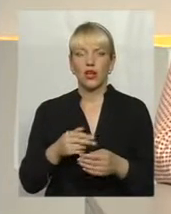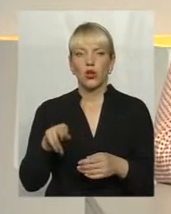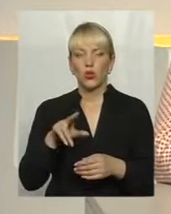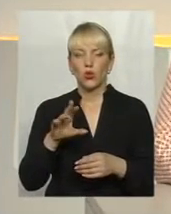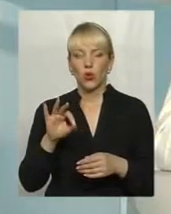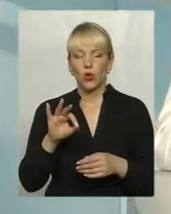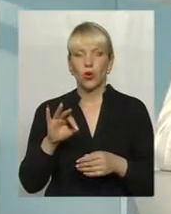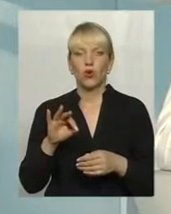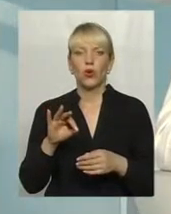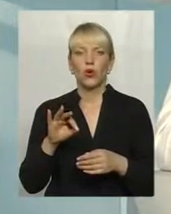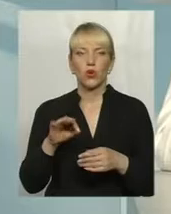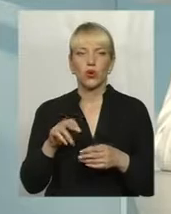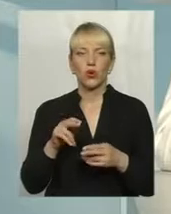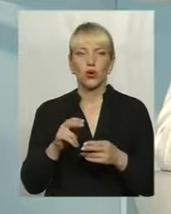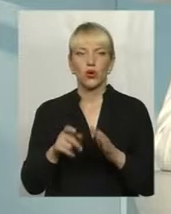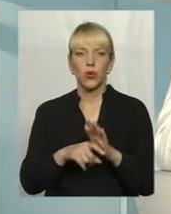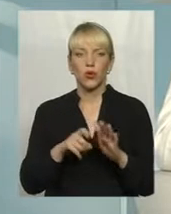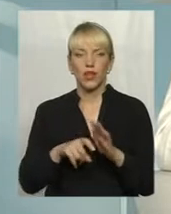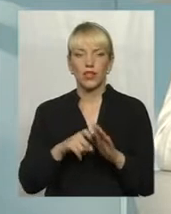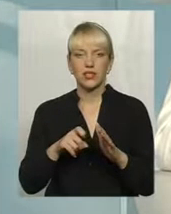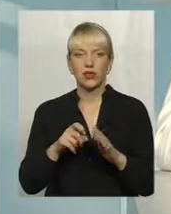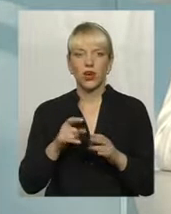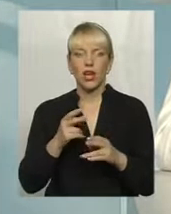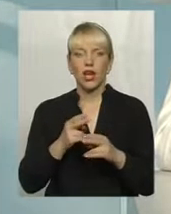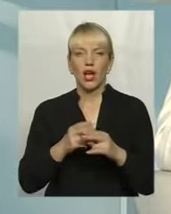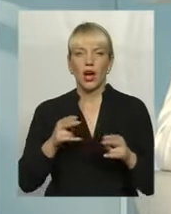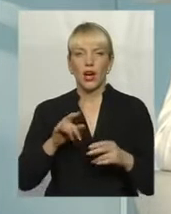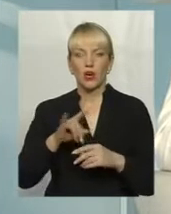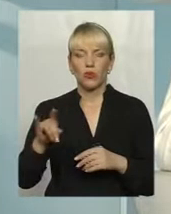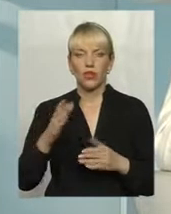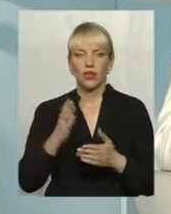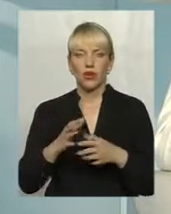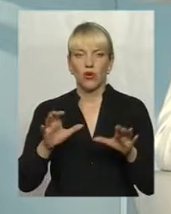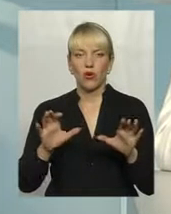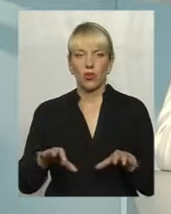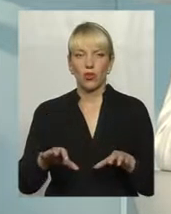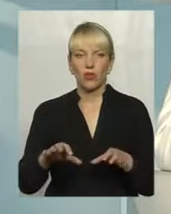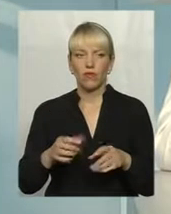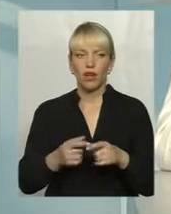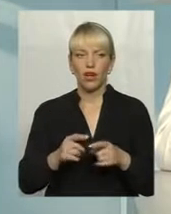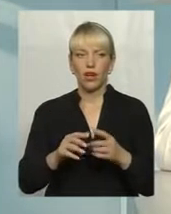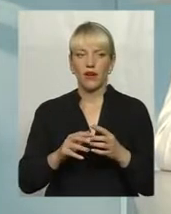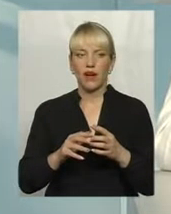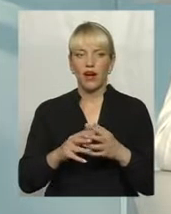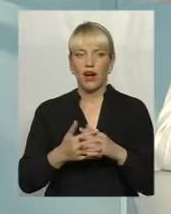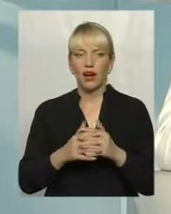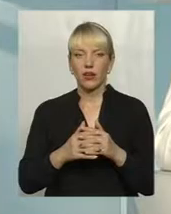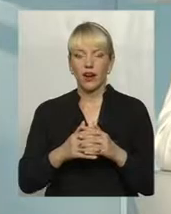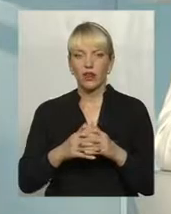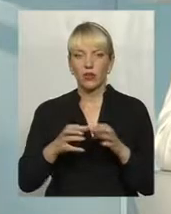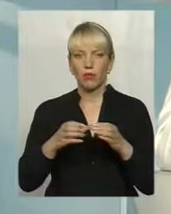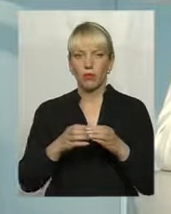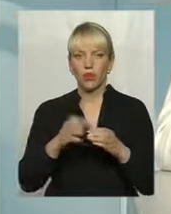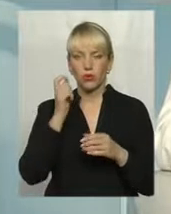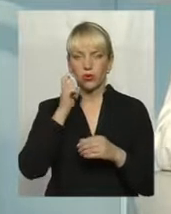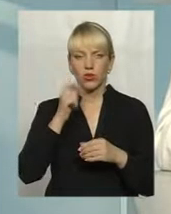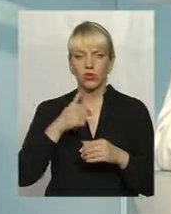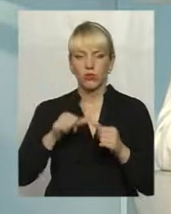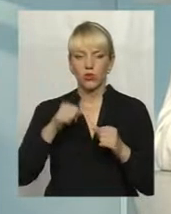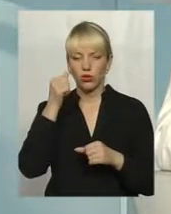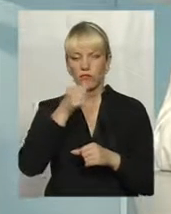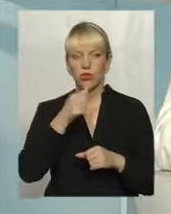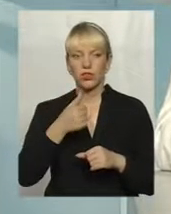аеропорту є наш голова районної організації Аграрної партії України. І минулого року я часто